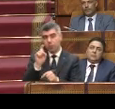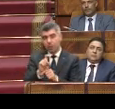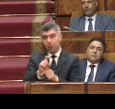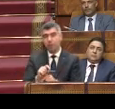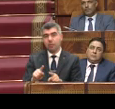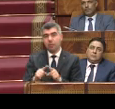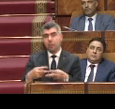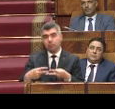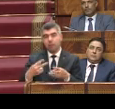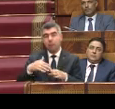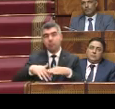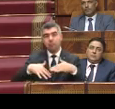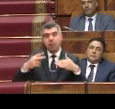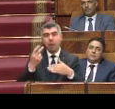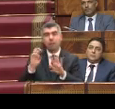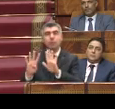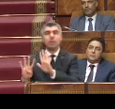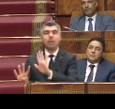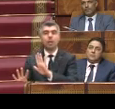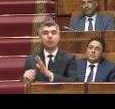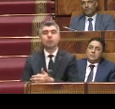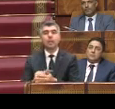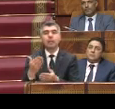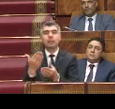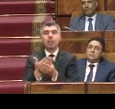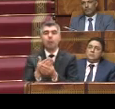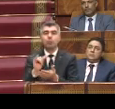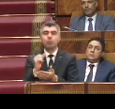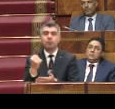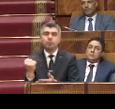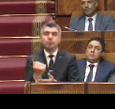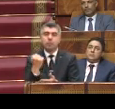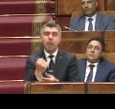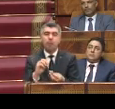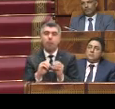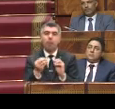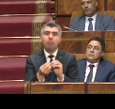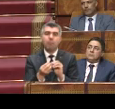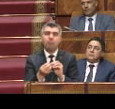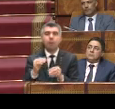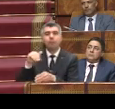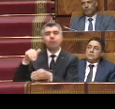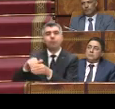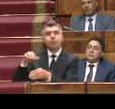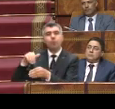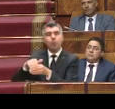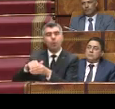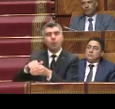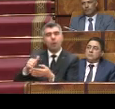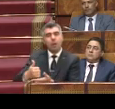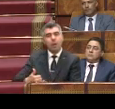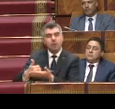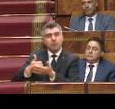طرحناه داخل هذه القاعة سنة 2019 بأن أسباب التأخير راجعة إلى وجود مشاكل مع الصندوق التمويل الجماعي، حيث كانوا كيديروا شي